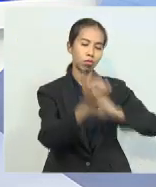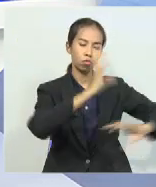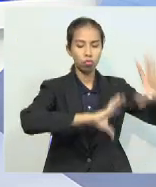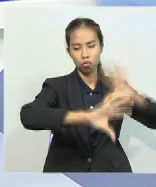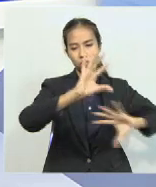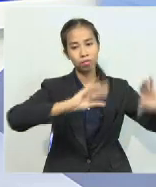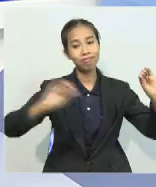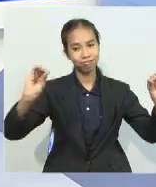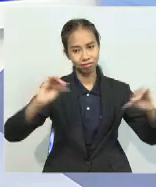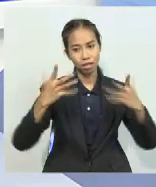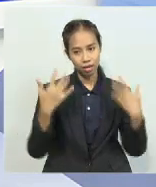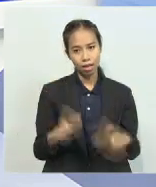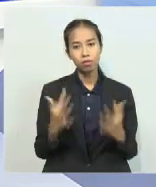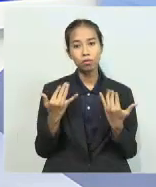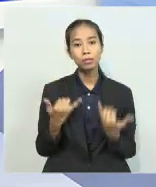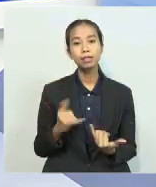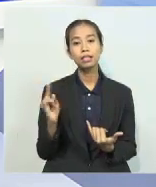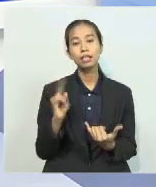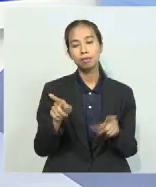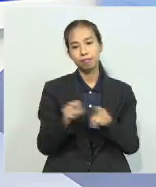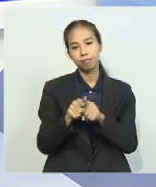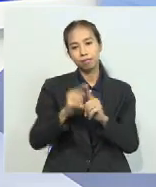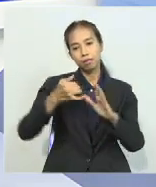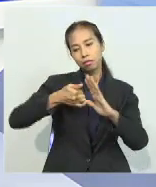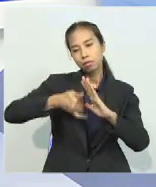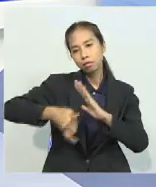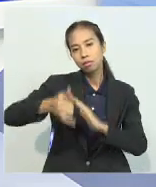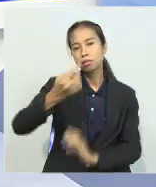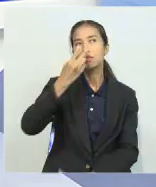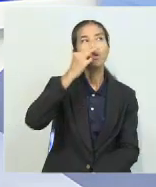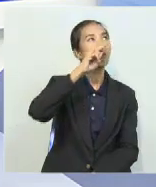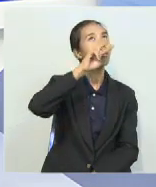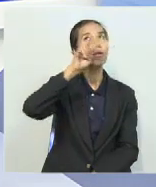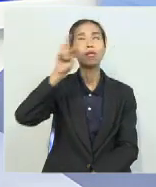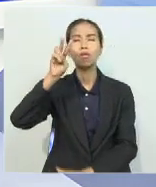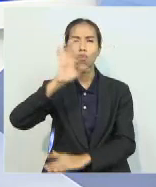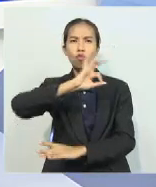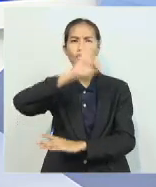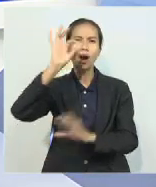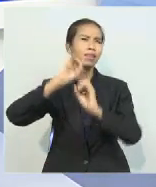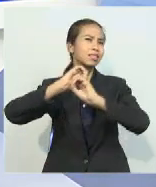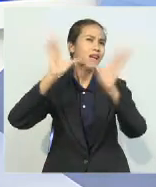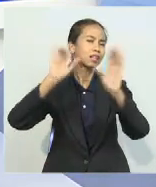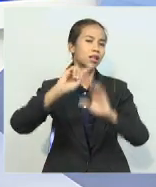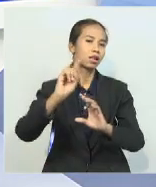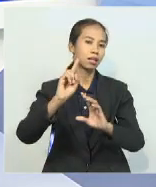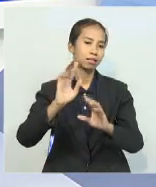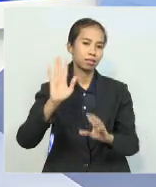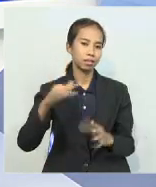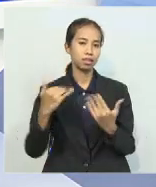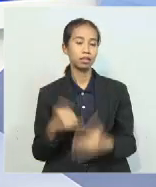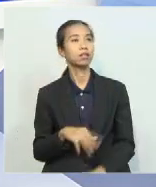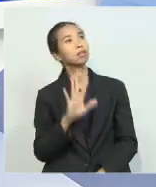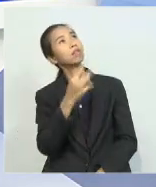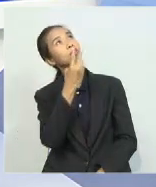ะ ใช่อย่างวันนี้เนี่ยถ้าหลายคนเนี่ยส่วนใหญ่พอออกมาจากอาคารแล้วมองขึ้นไปบนฟ้าก่อนเลยว่าวันนี้ฟ้าโปร่งหรือเปล่ากลายเป็นว่าคนกรุงเทพพอมาเจ